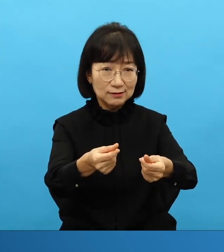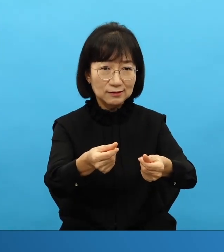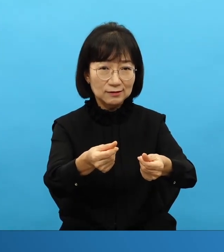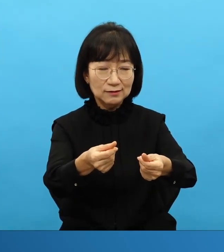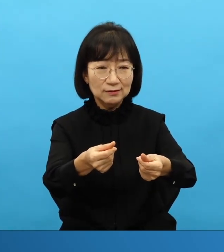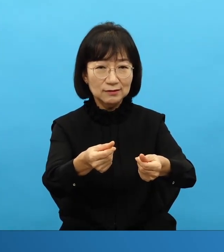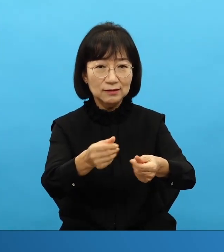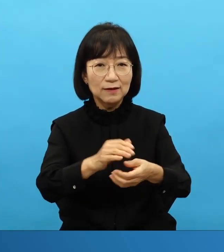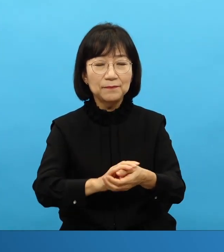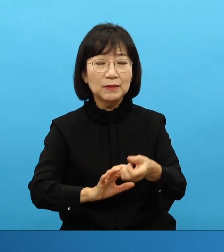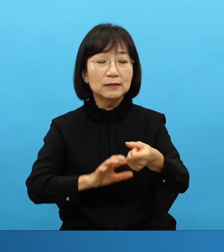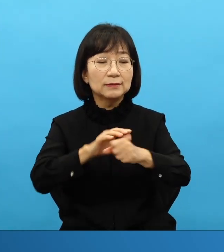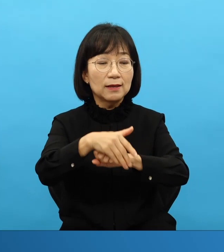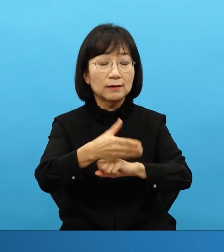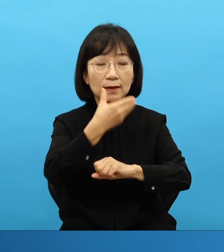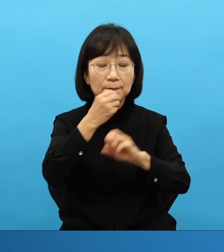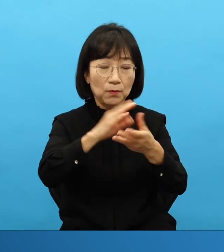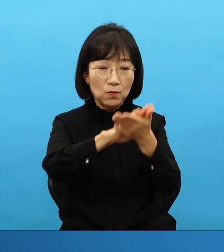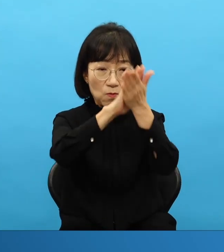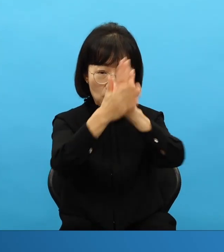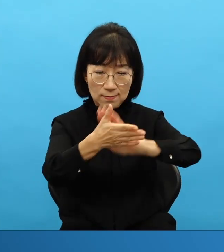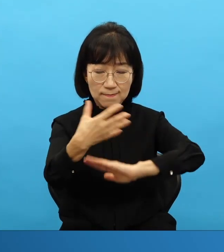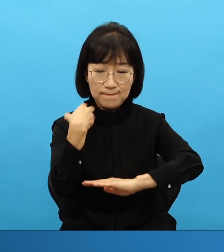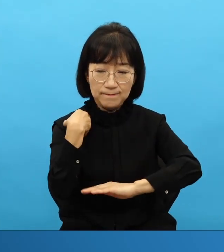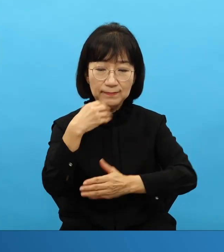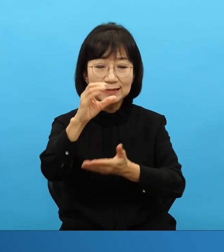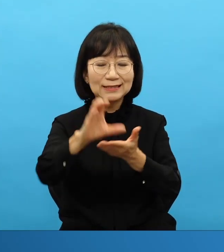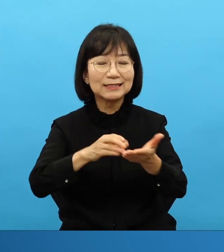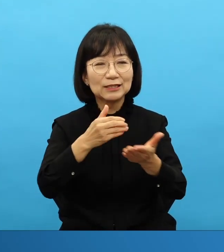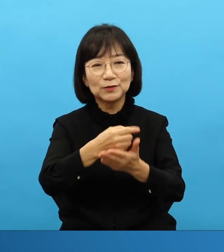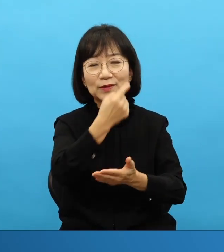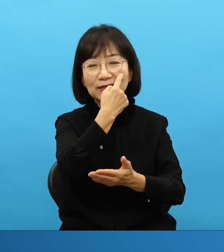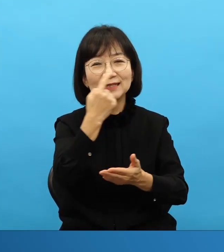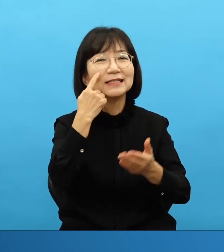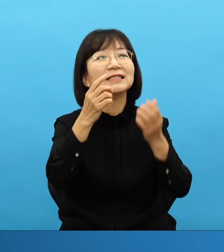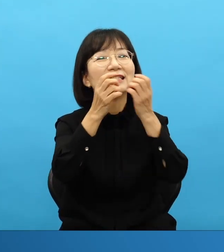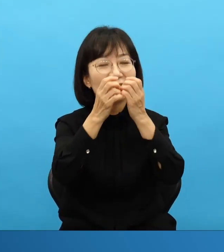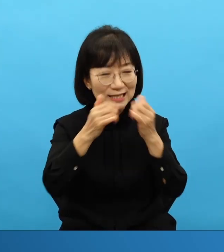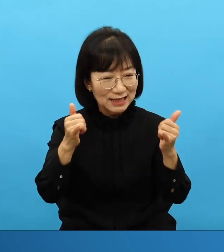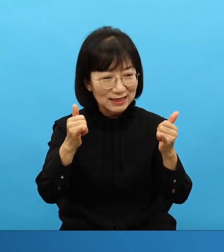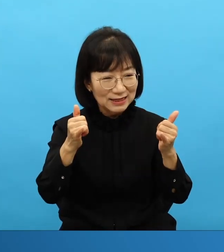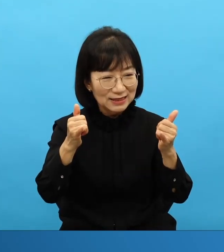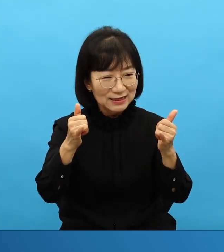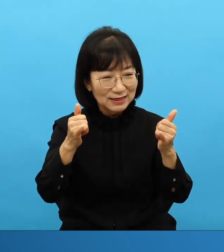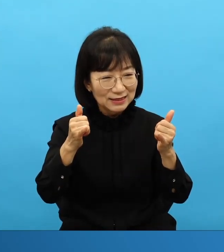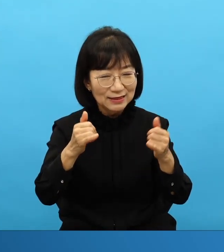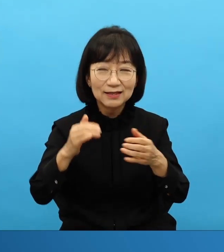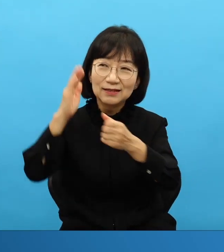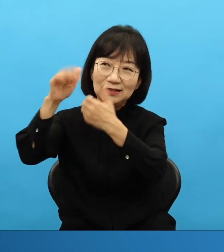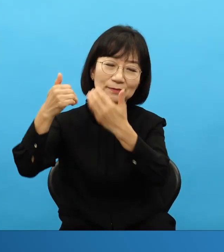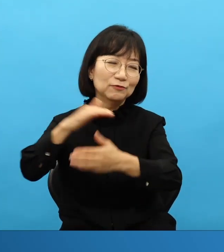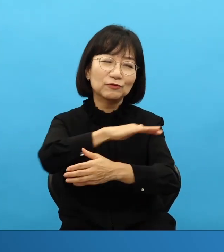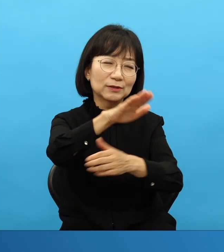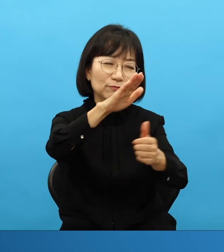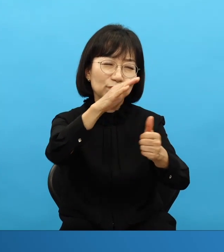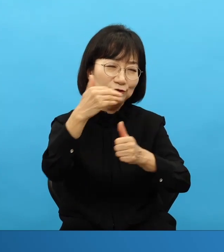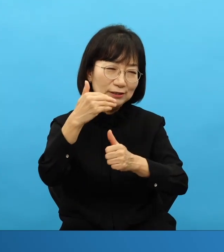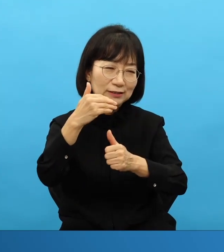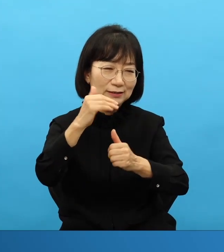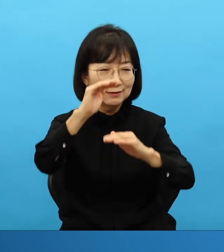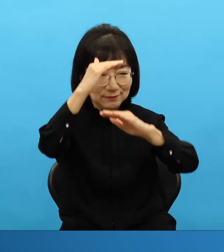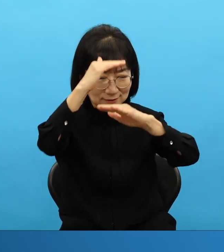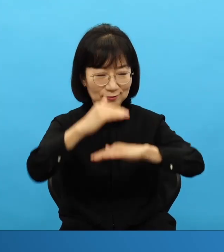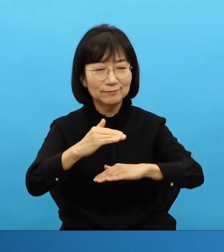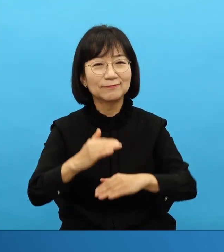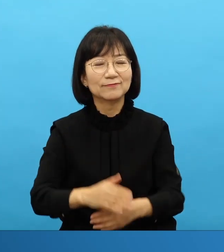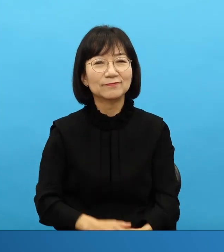이루는 그리스도의 정의로 하나님이 우리를 부르셨다. 作为成就世界福音化的基督的证人，神呼